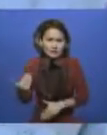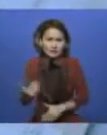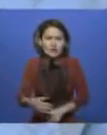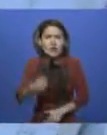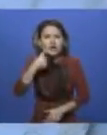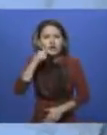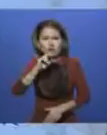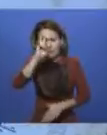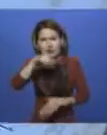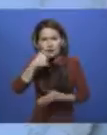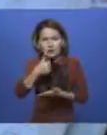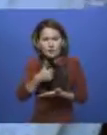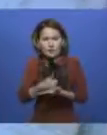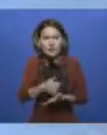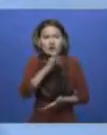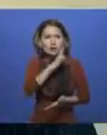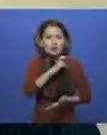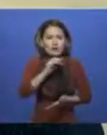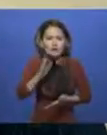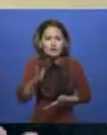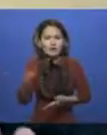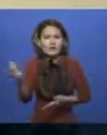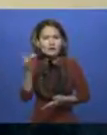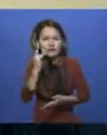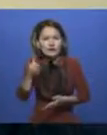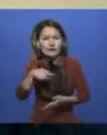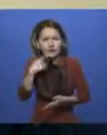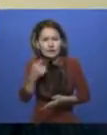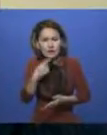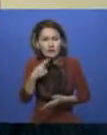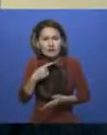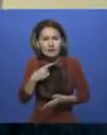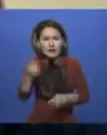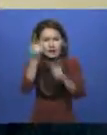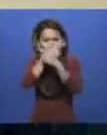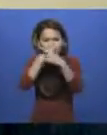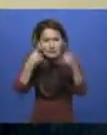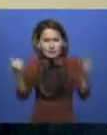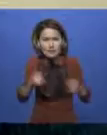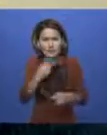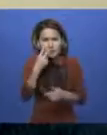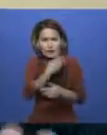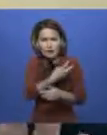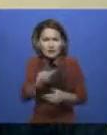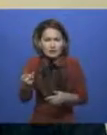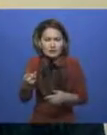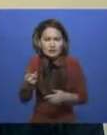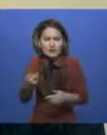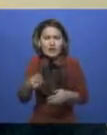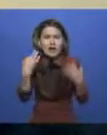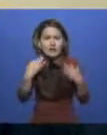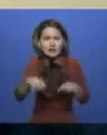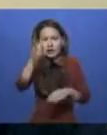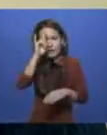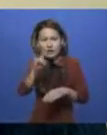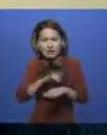елбасымыз кәдімгі өзі бәрімізге түсіндірді. Қараңдар, егемендік ел